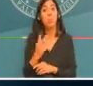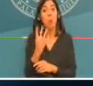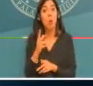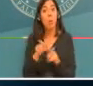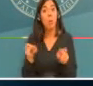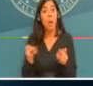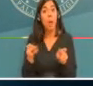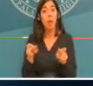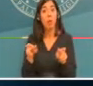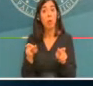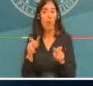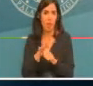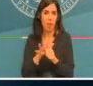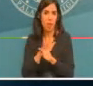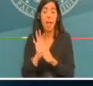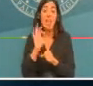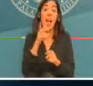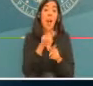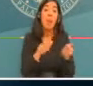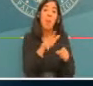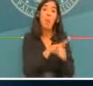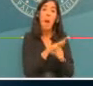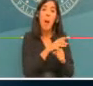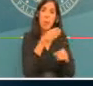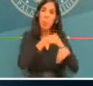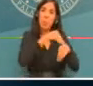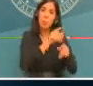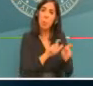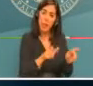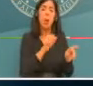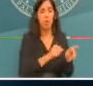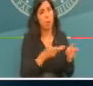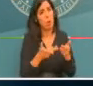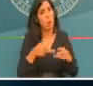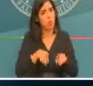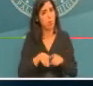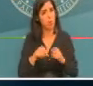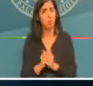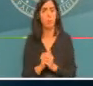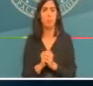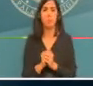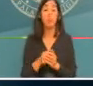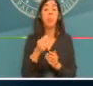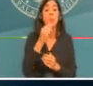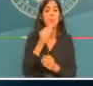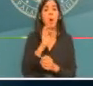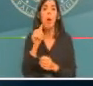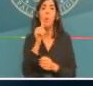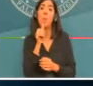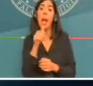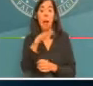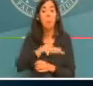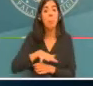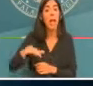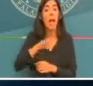bevande nelle piazze nelle strade pubbliche dopo le ore 18 chiudono palestre